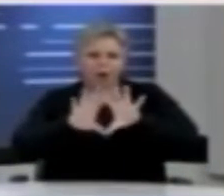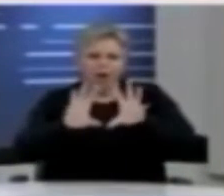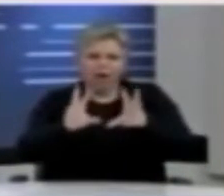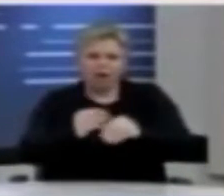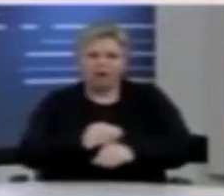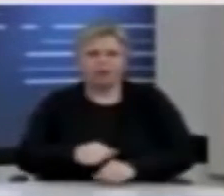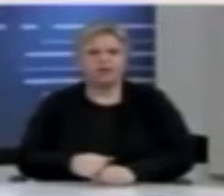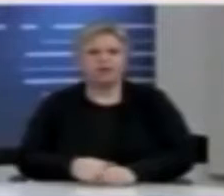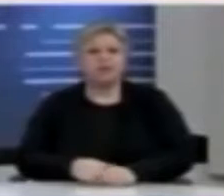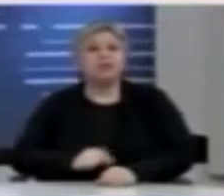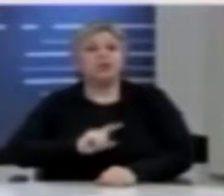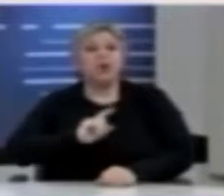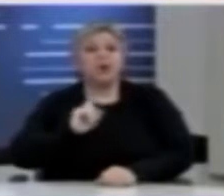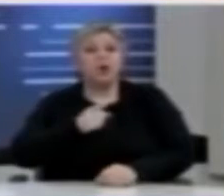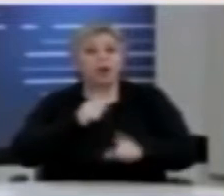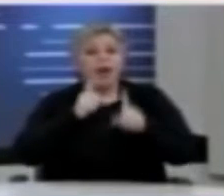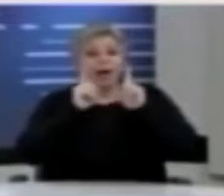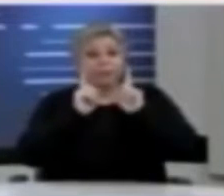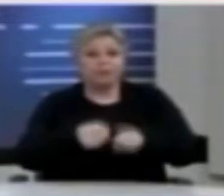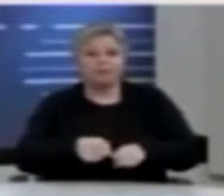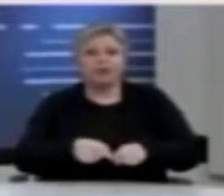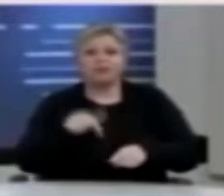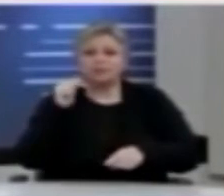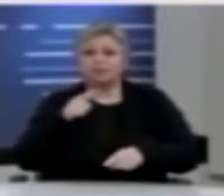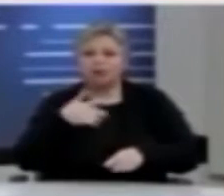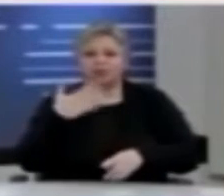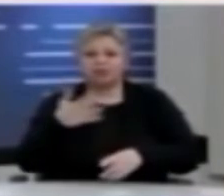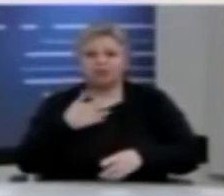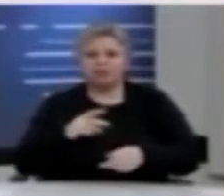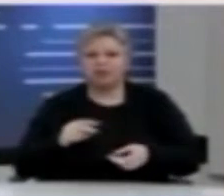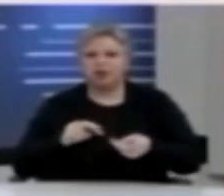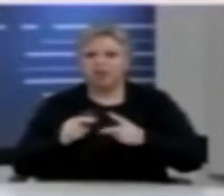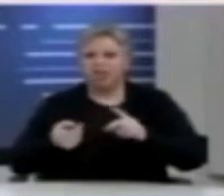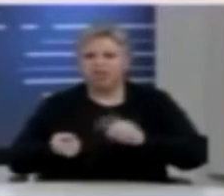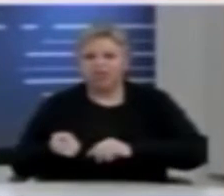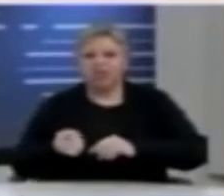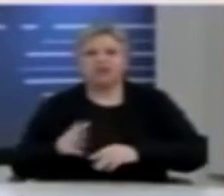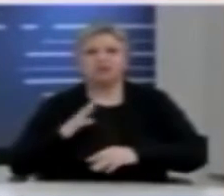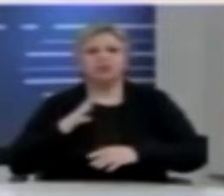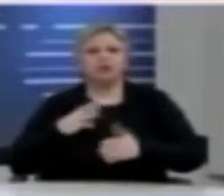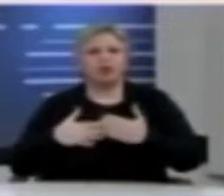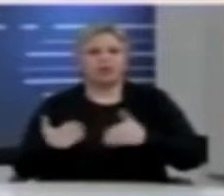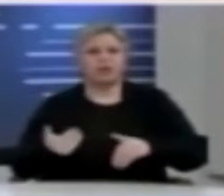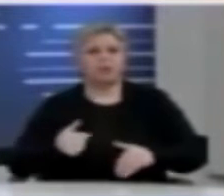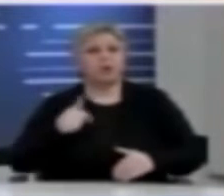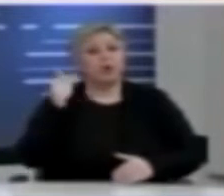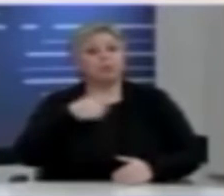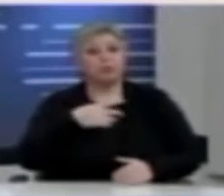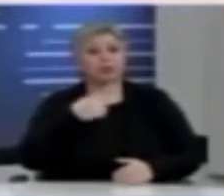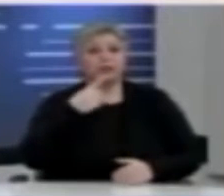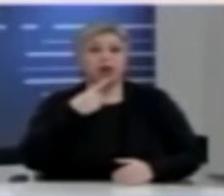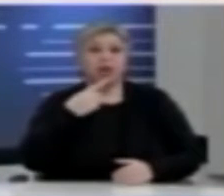προσωπικά. Όλες οι αντιλαϊκές πολιτικές που η δήθεν αριστερή κυβέρνησή σας εφαρμόζει τα τελευταία